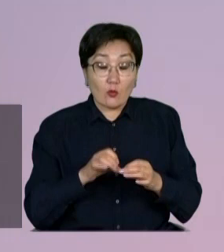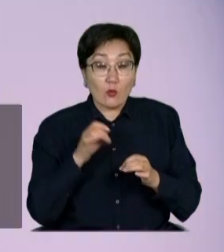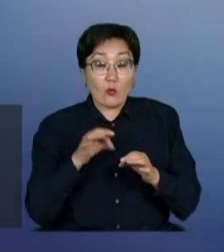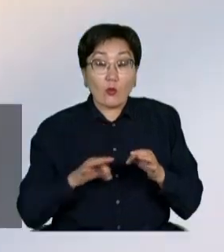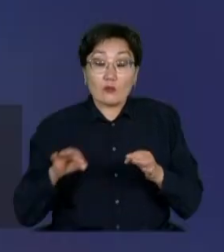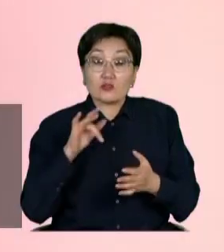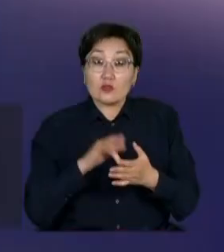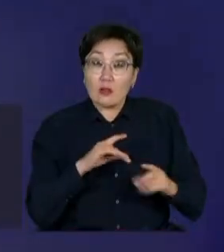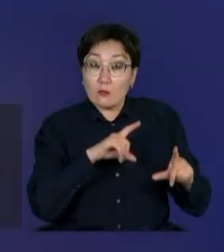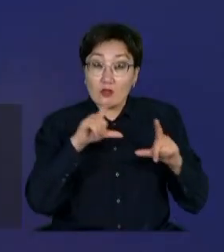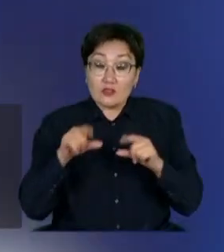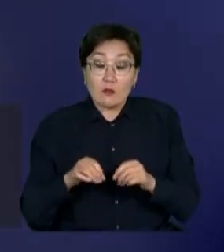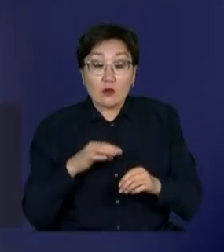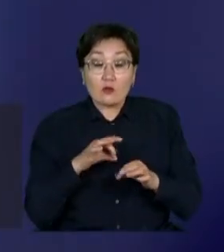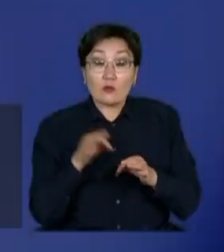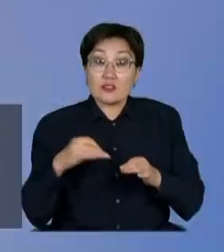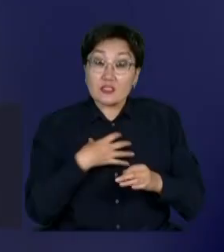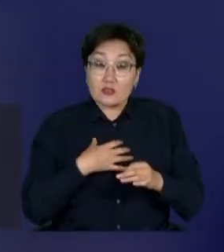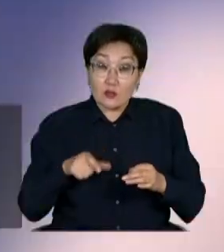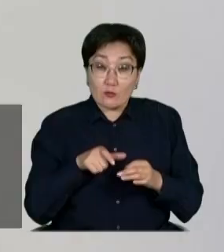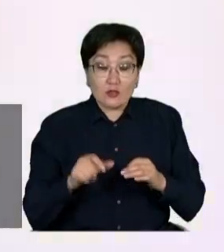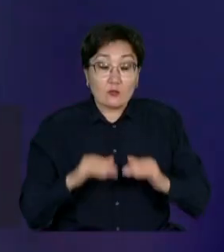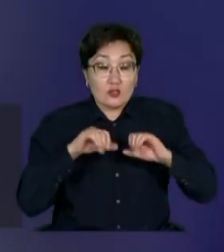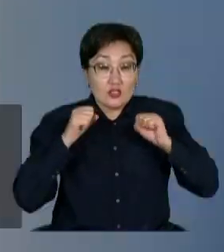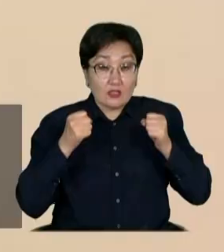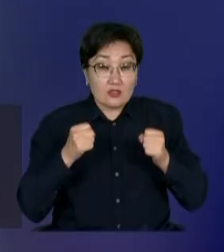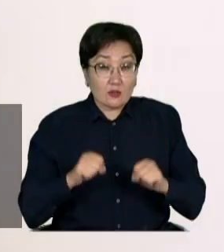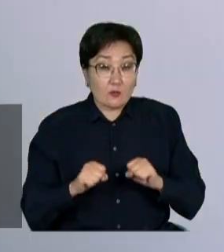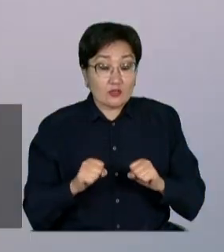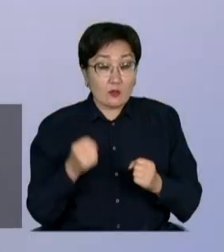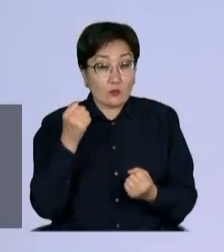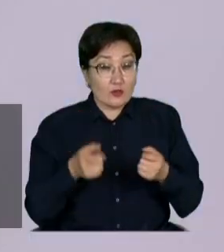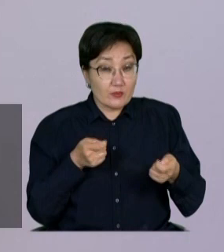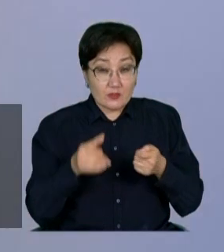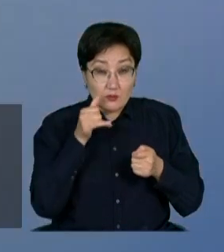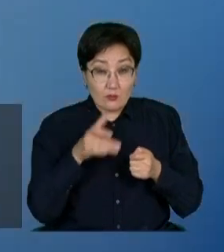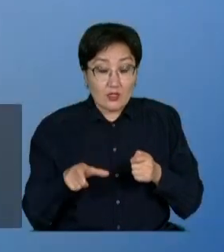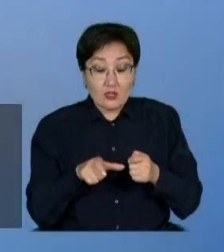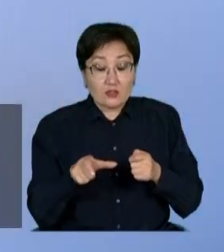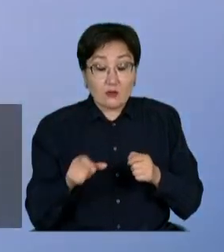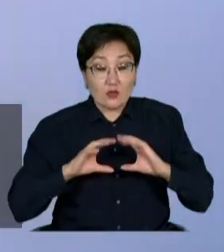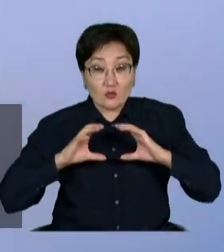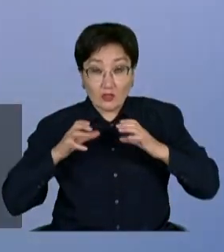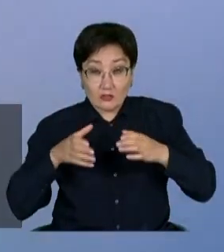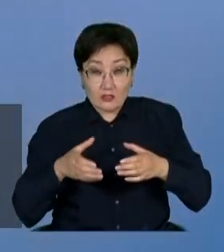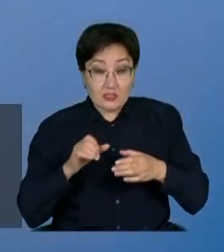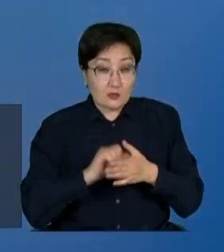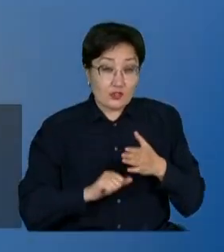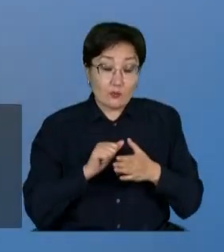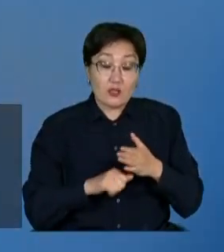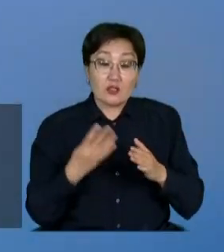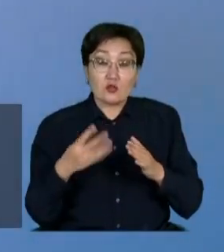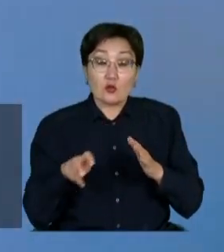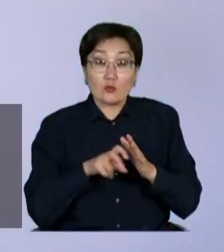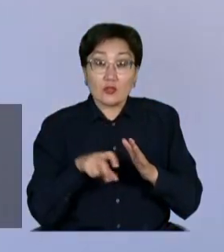қалыпты. Олар облыстық маңызы бар жолда жоғары жылдамдықта жүріп көлікті басқара алмай жол жиегіне аударылған. Салдарынан 4 жолаушы